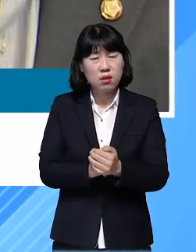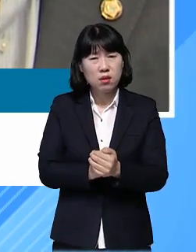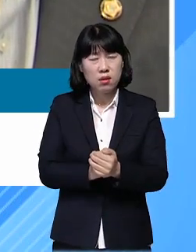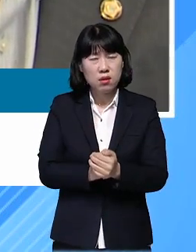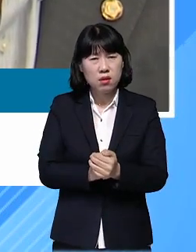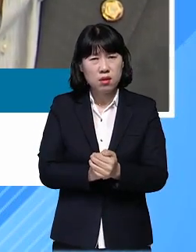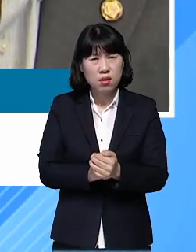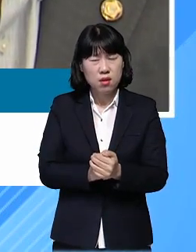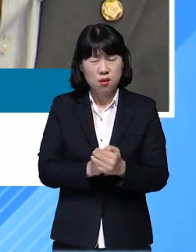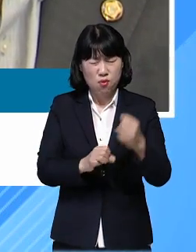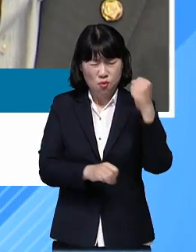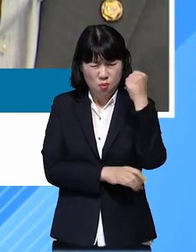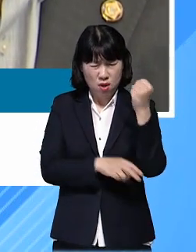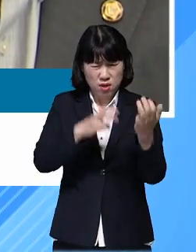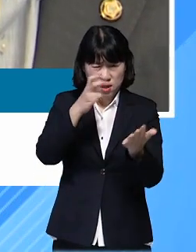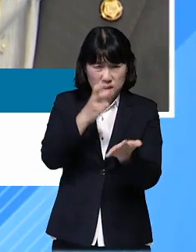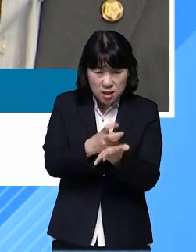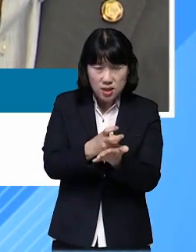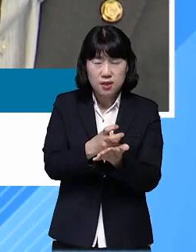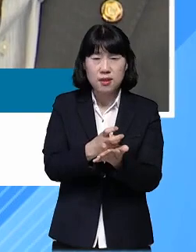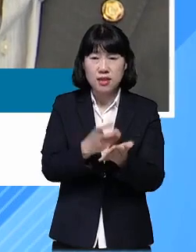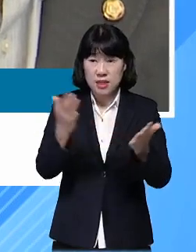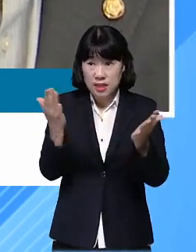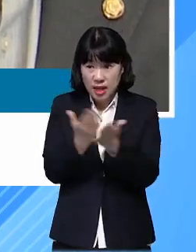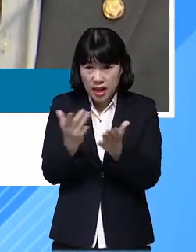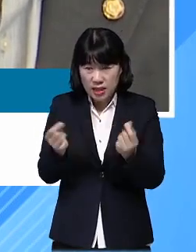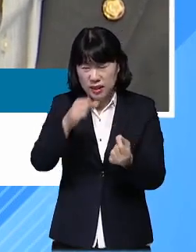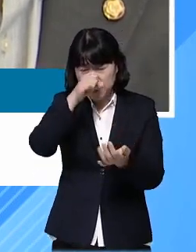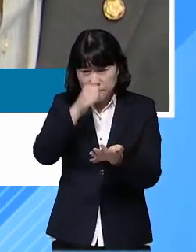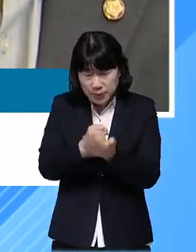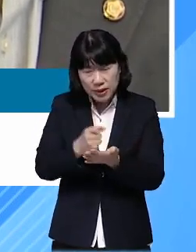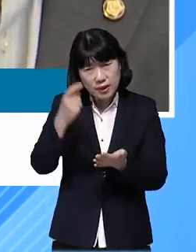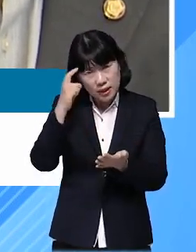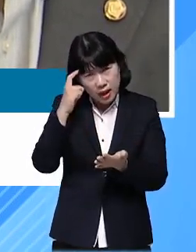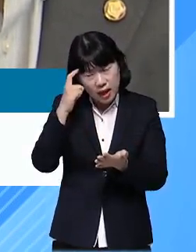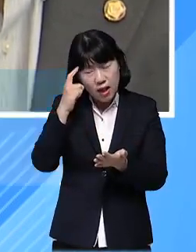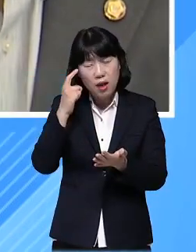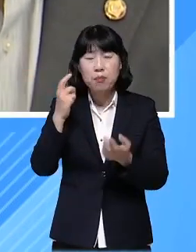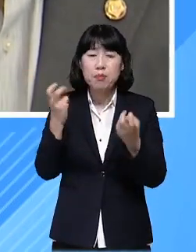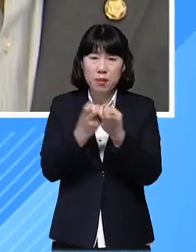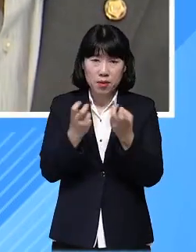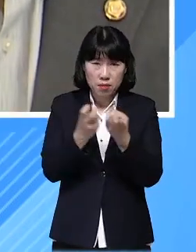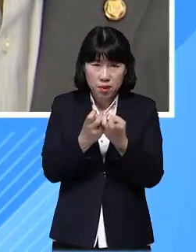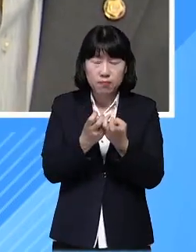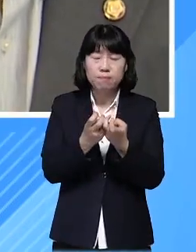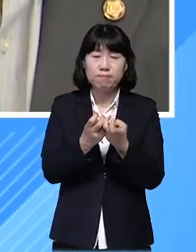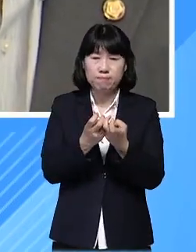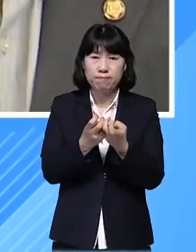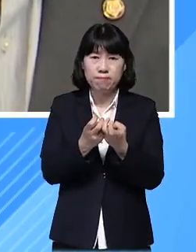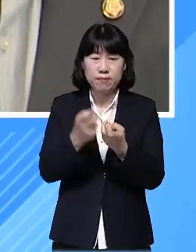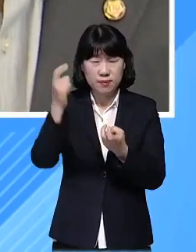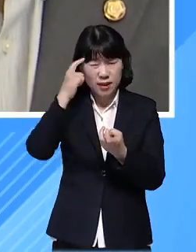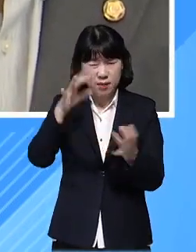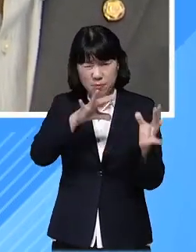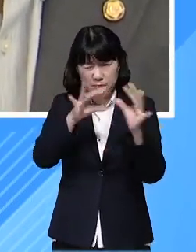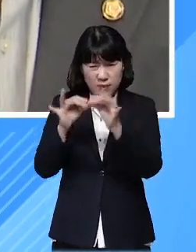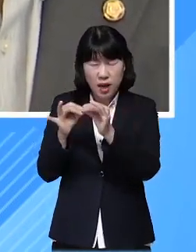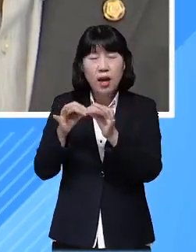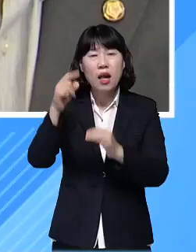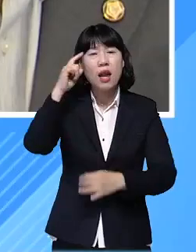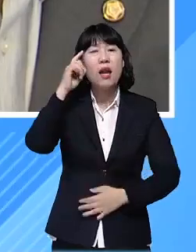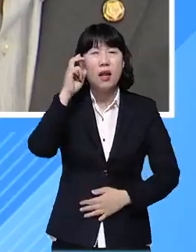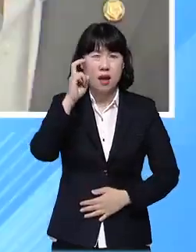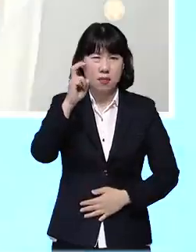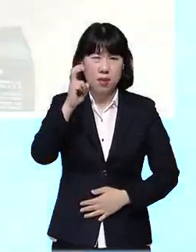가장 원칙적이고 그다음에 합리적이고 이런 방안으로 의견이 모아질 것이다